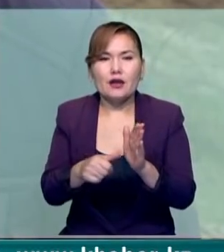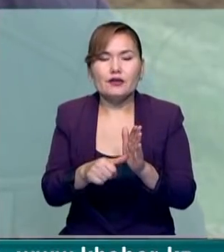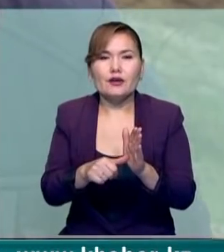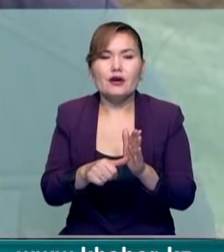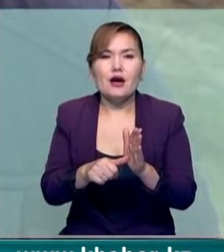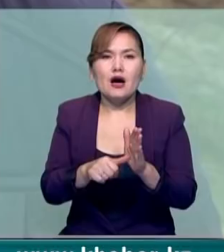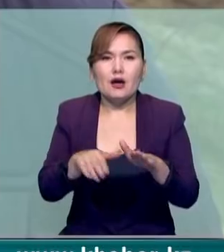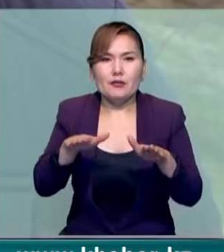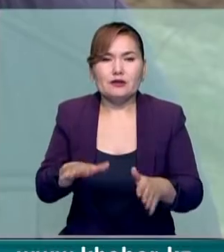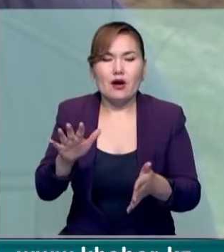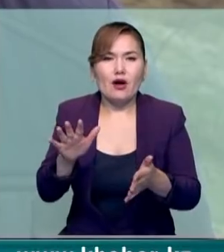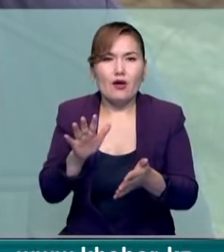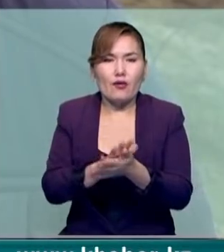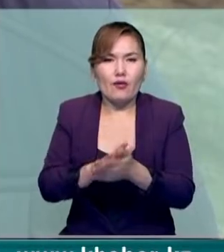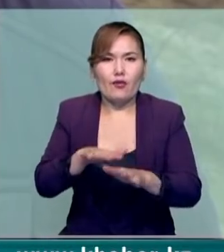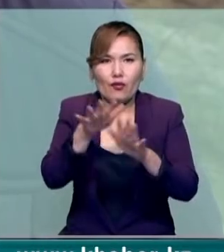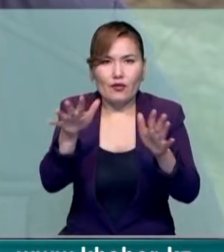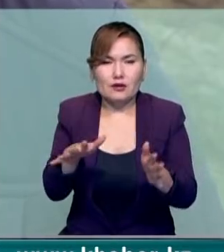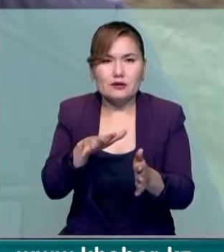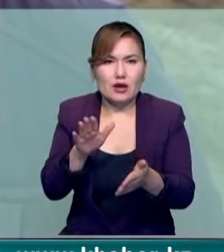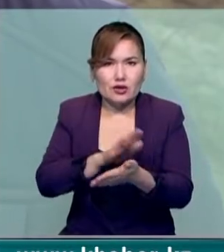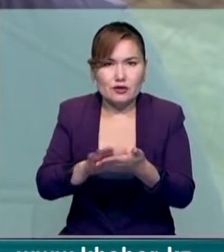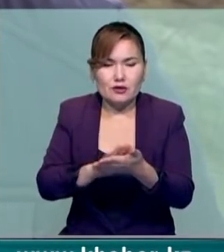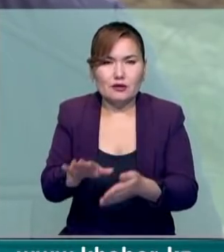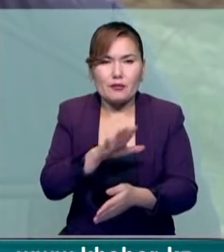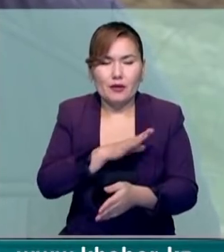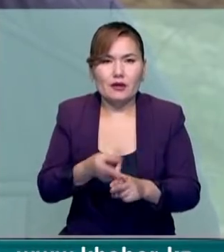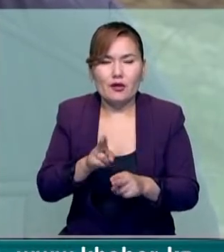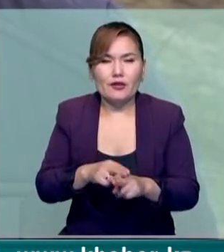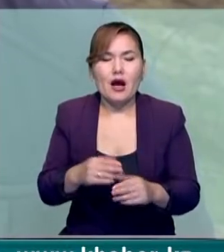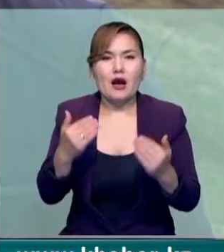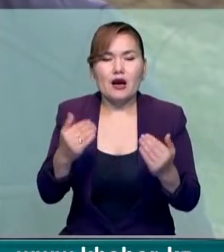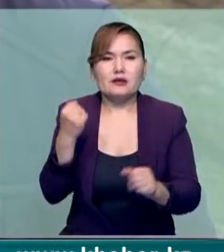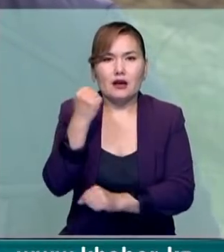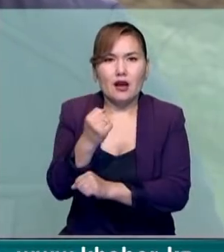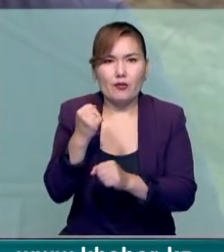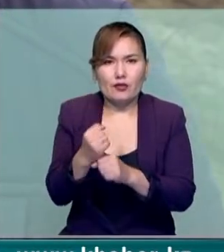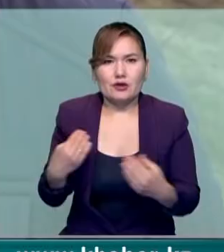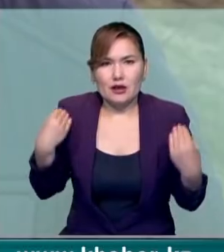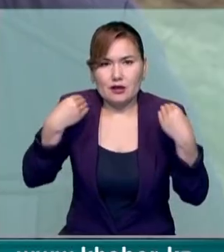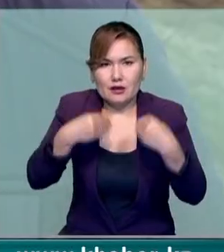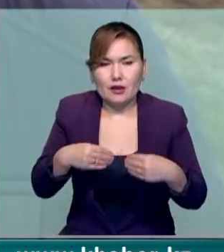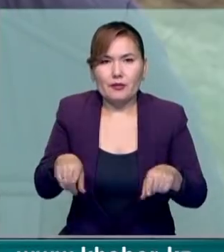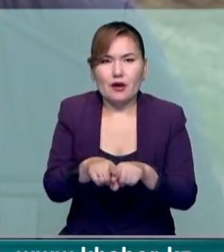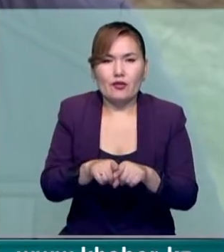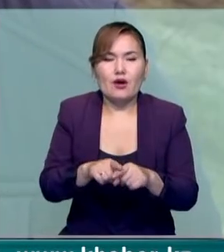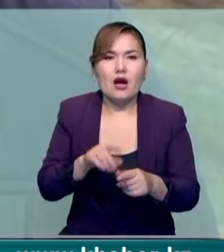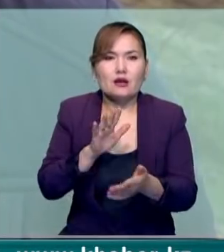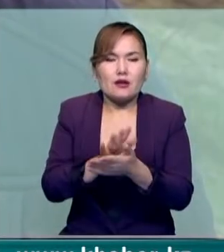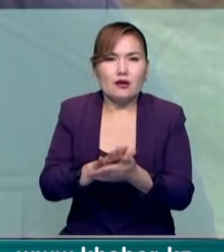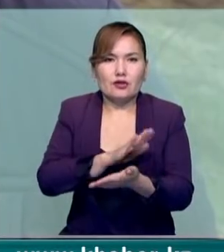жойылған. Міне, өзіміз көріп отқандай, бүгін рабочий кентінде осындай жұмыстар өткізіп жатыр. Және